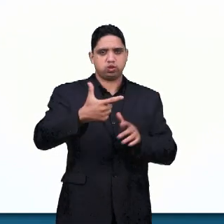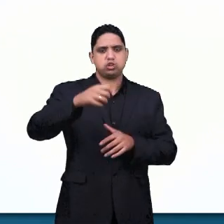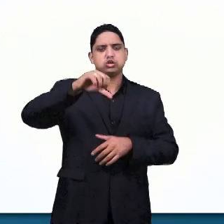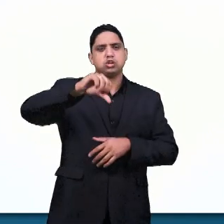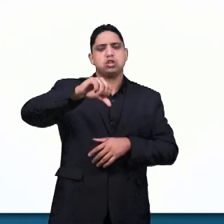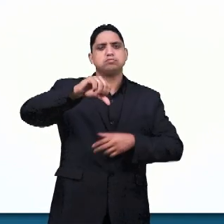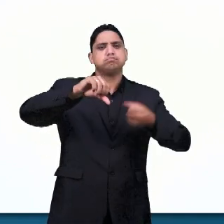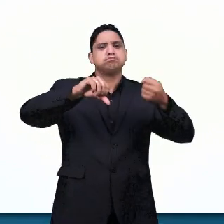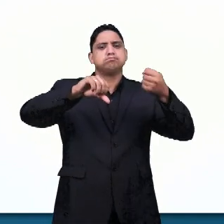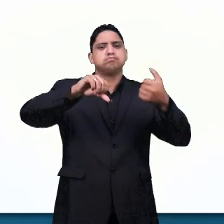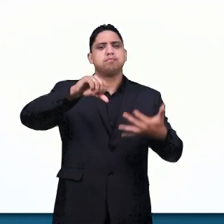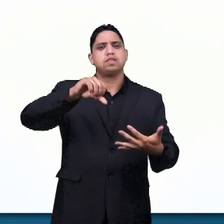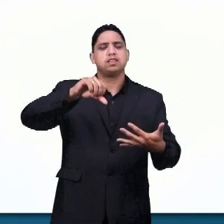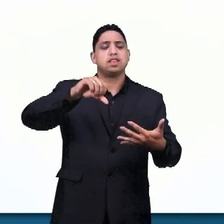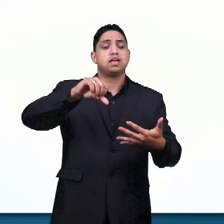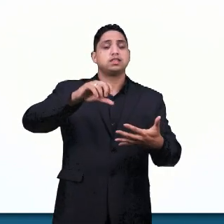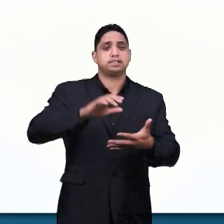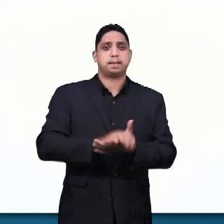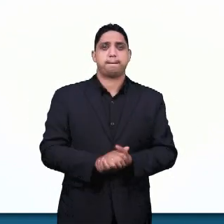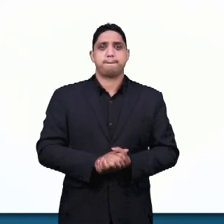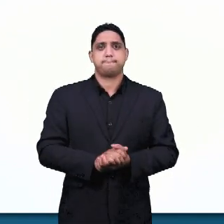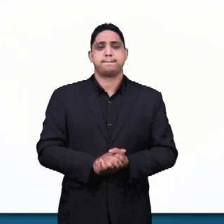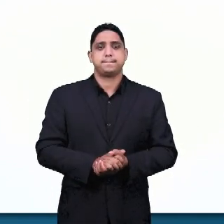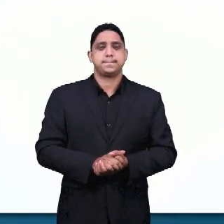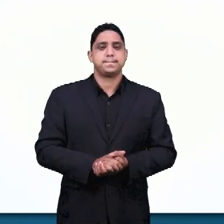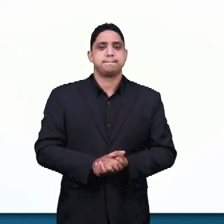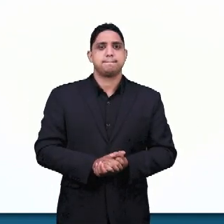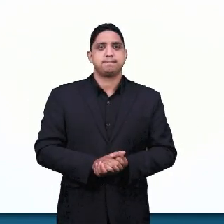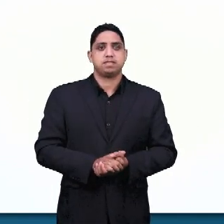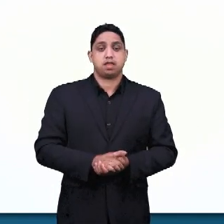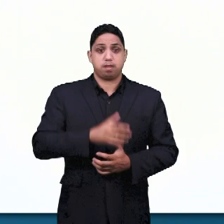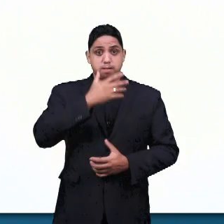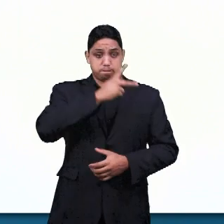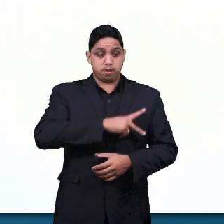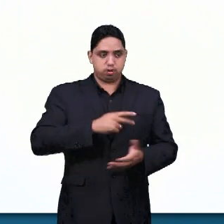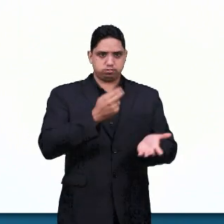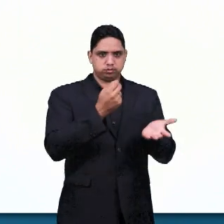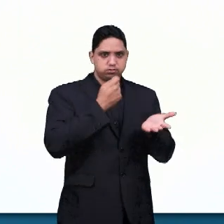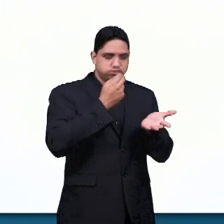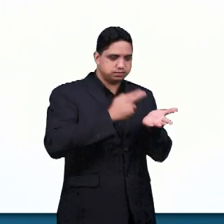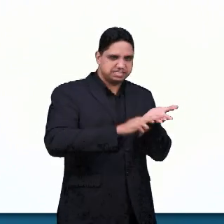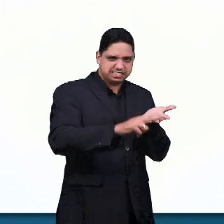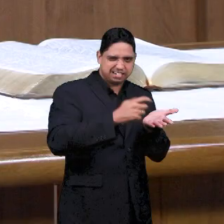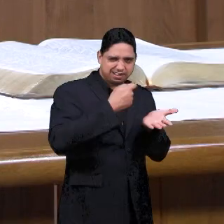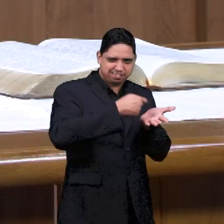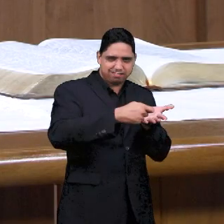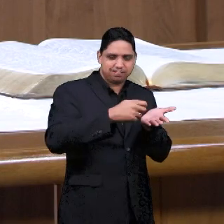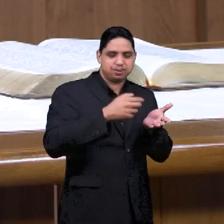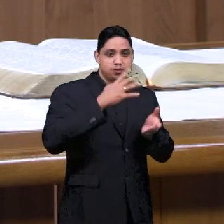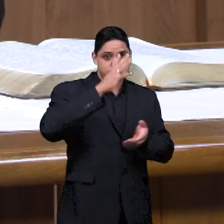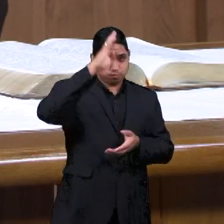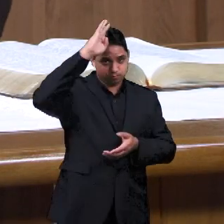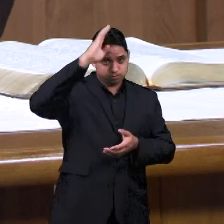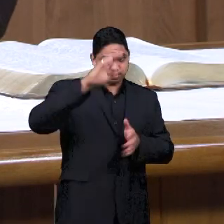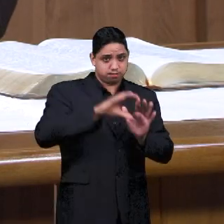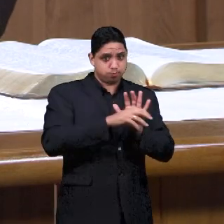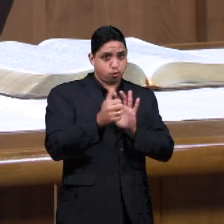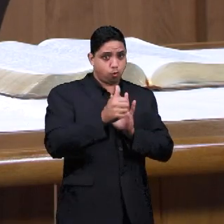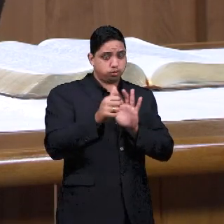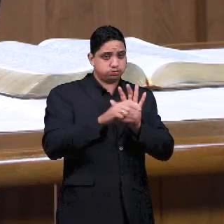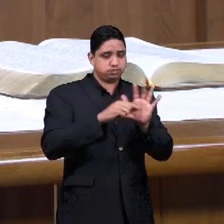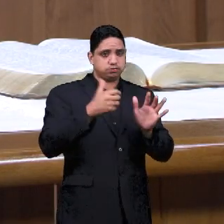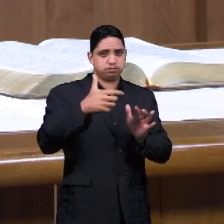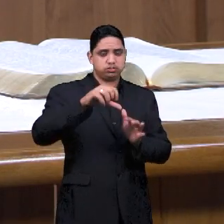chapitre 11, verset 29. Lettre de Paul aux Romains, chapitre 11, verset 29. Et celui qui va nous donner la